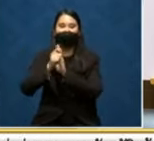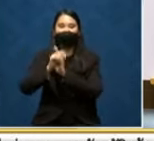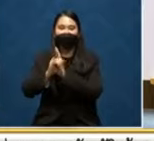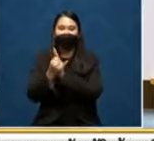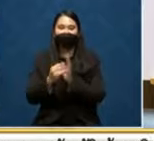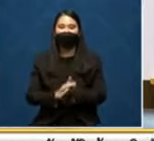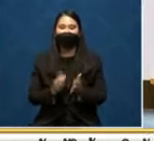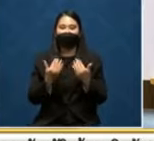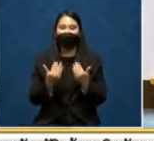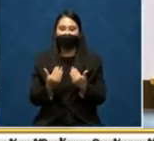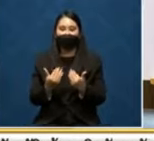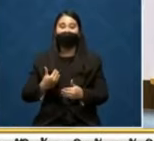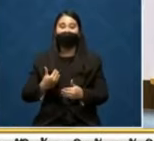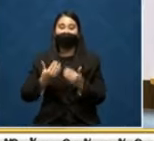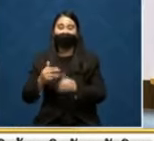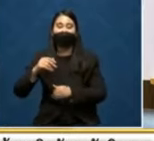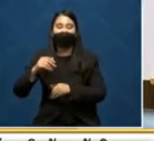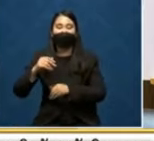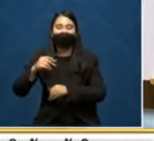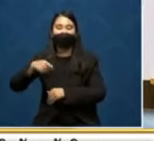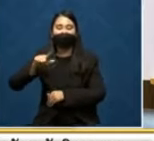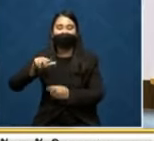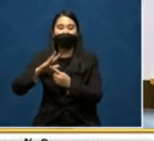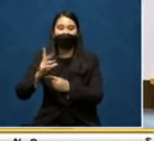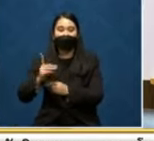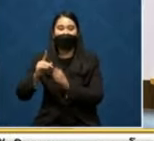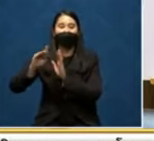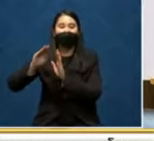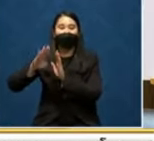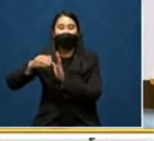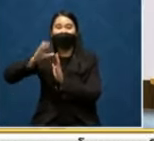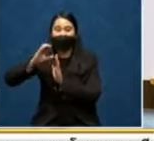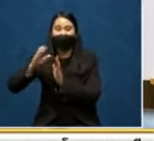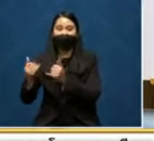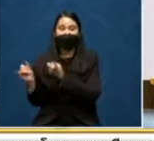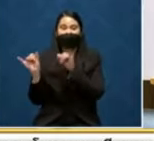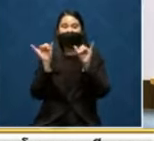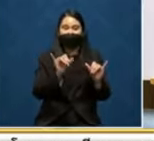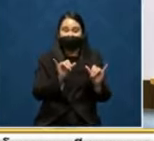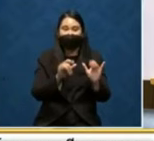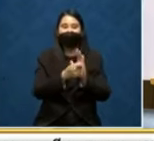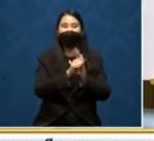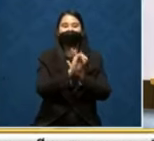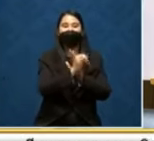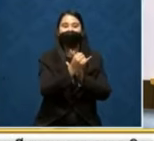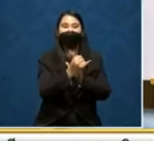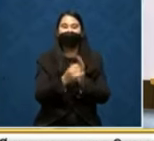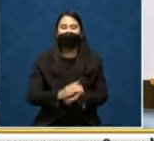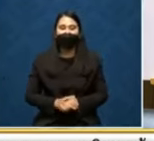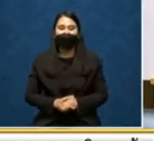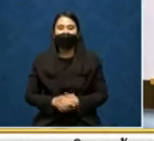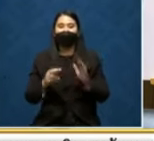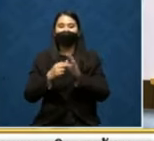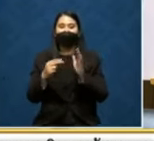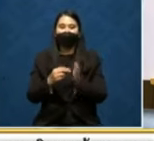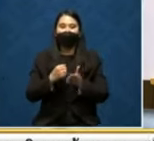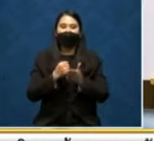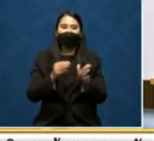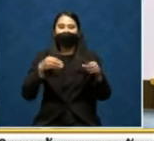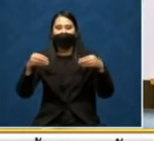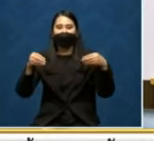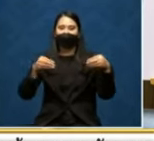นี้เป็นประหลาดเทศบาลที่บางพลีที่บางแก้วแต่ถูกย้ายไปช่วยราชการที่อำนาจเจริญไปช่วยเคลียร์